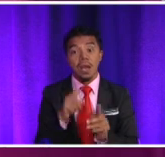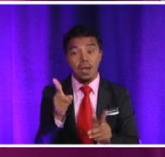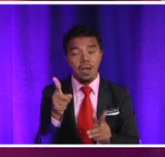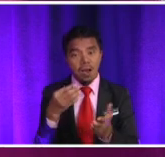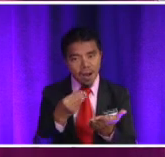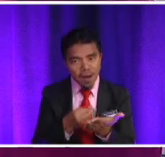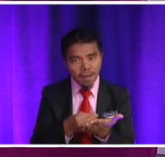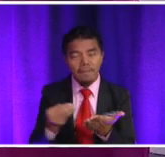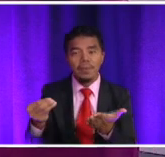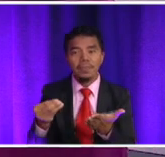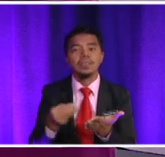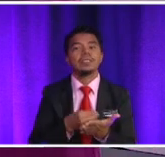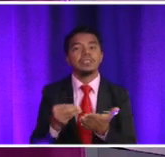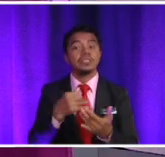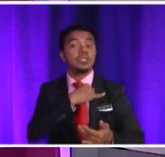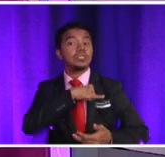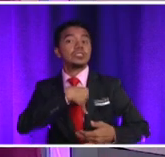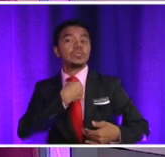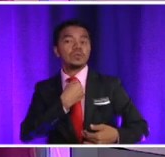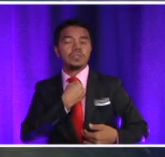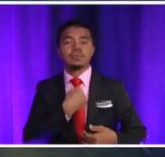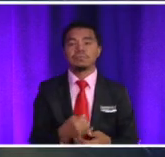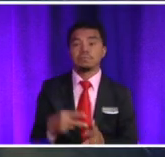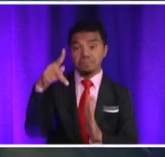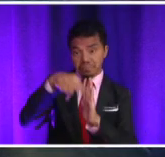cara pengiklanan tuh kena